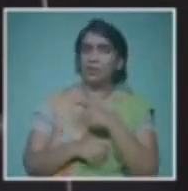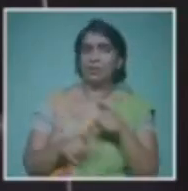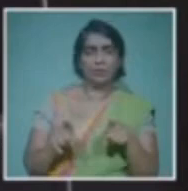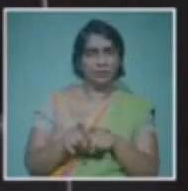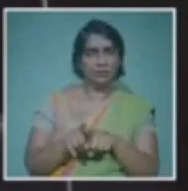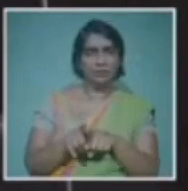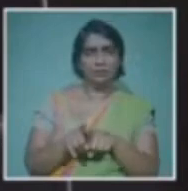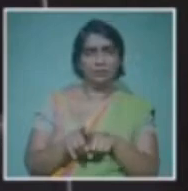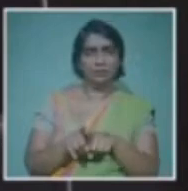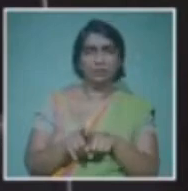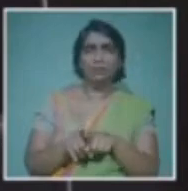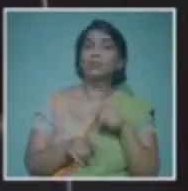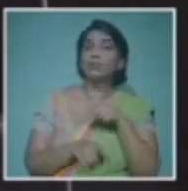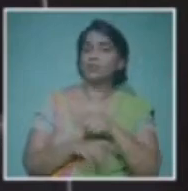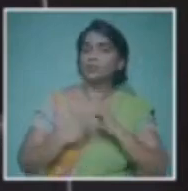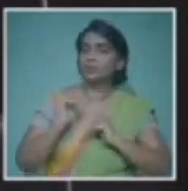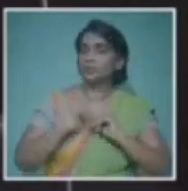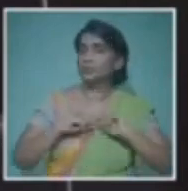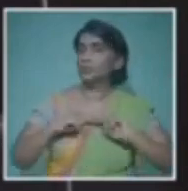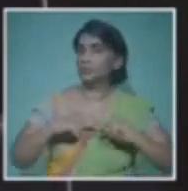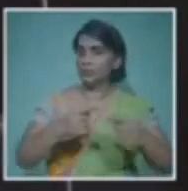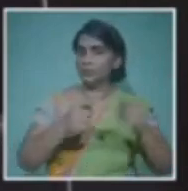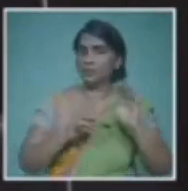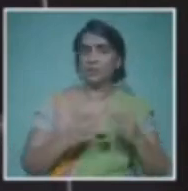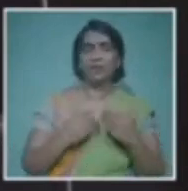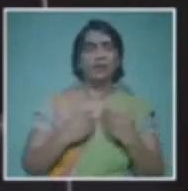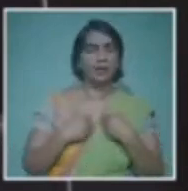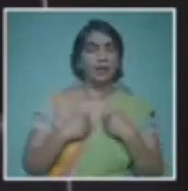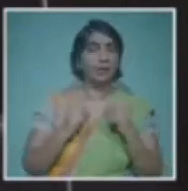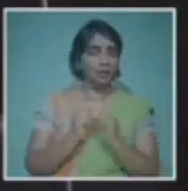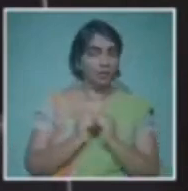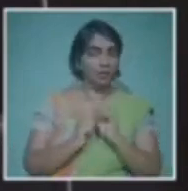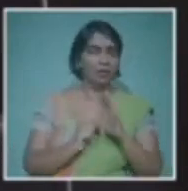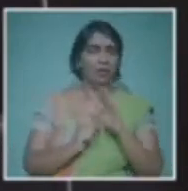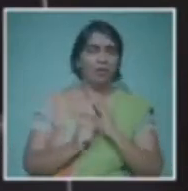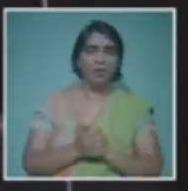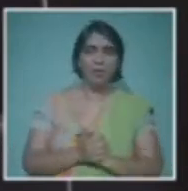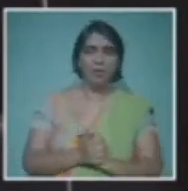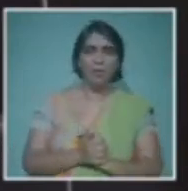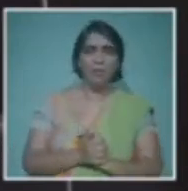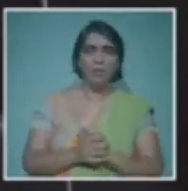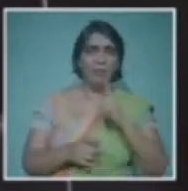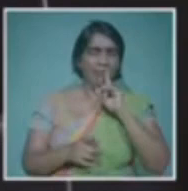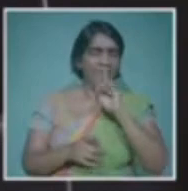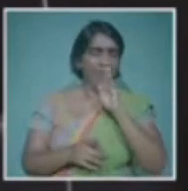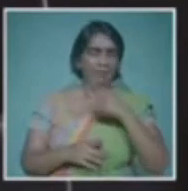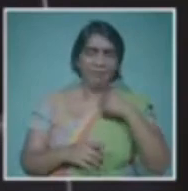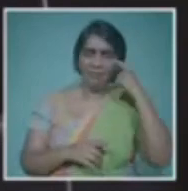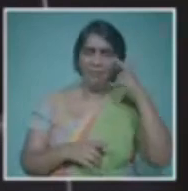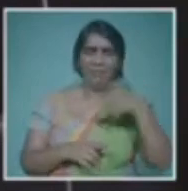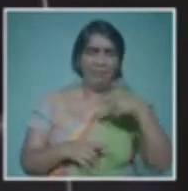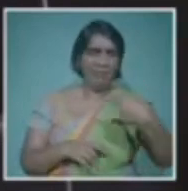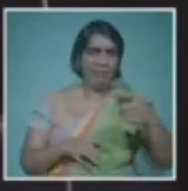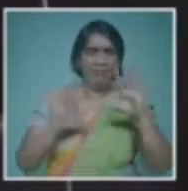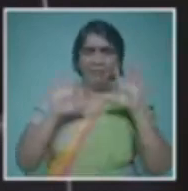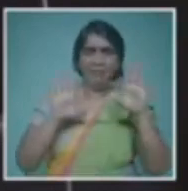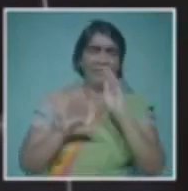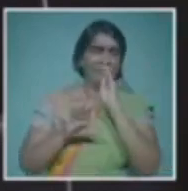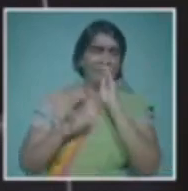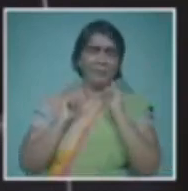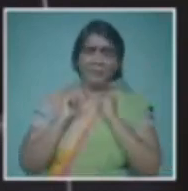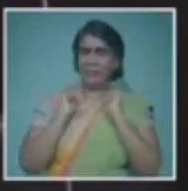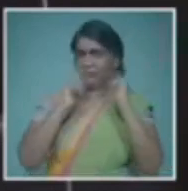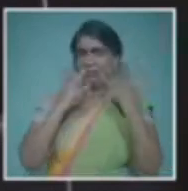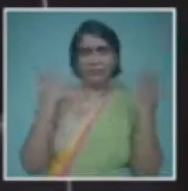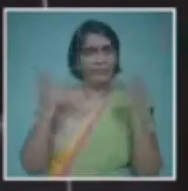මේ මේ ක්‍රියාදාමය තුල අපි මේක කරන්න නම් I think we this 10 days is hardly sufficient now you have to review all this